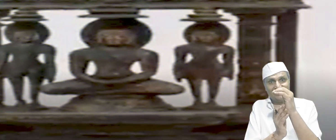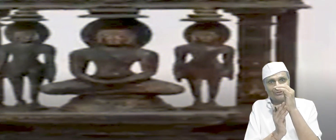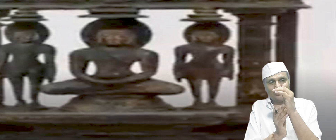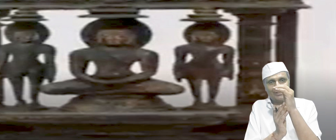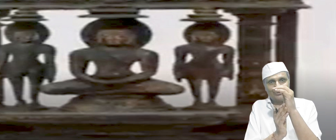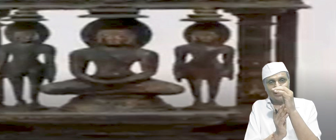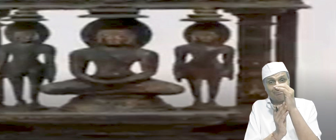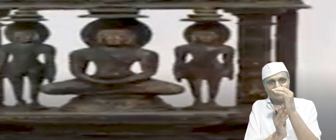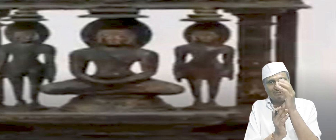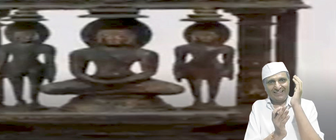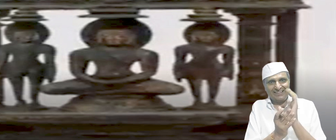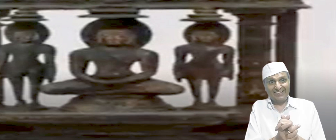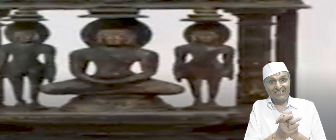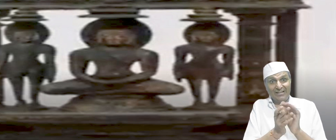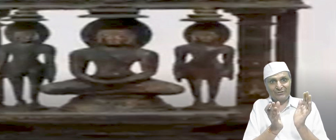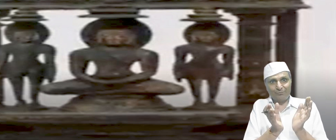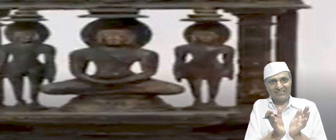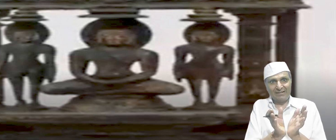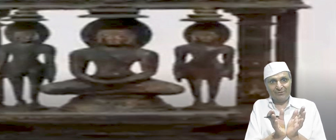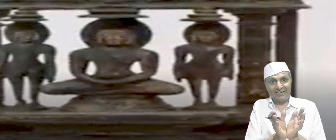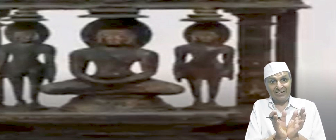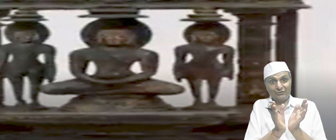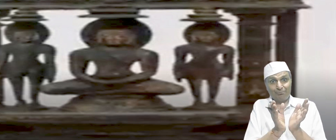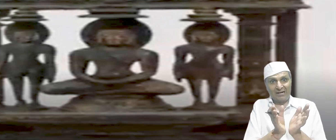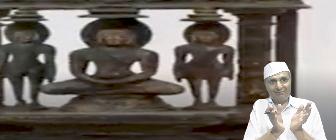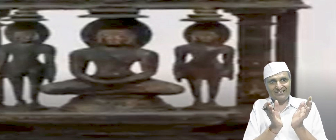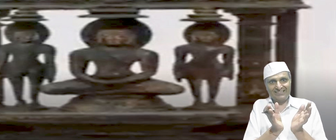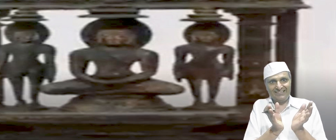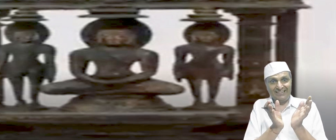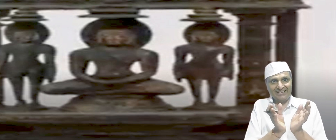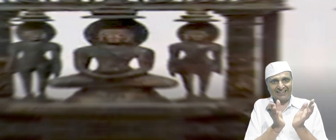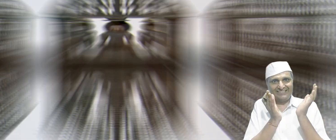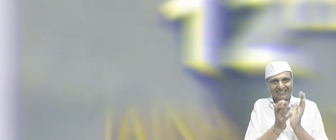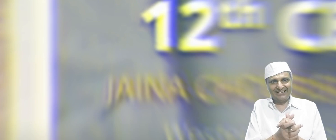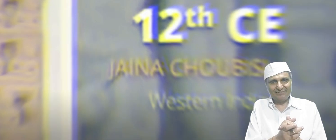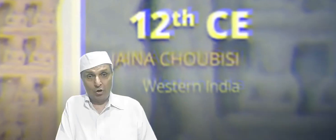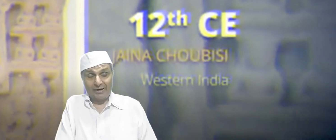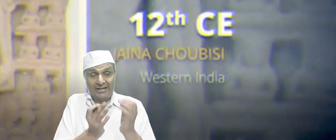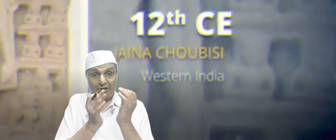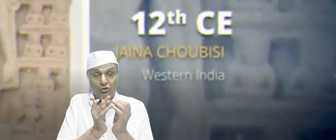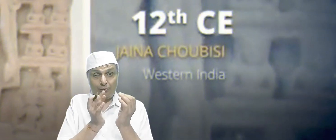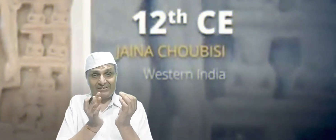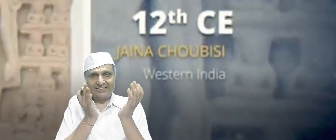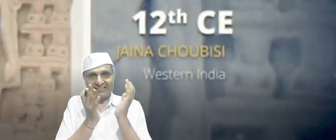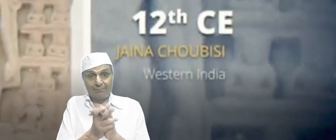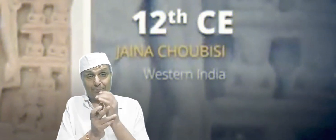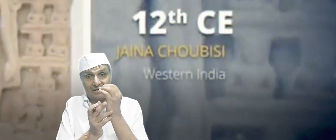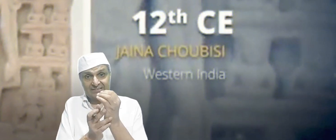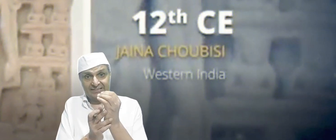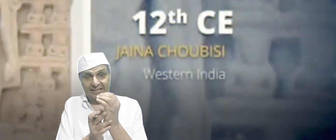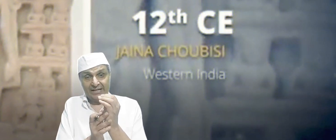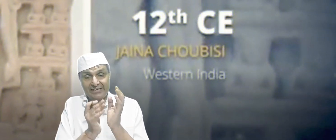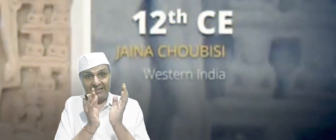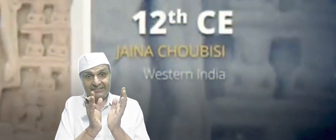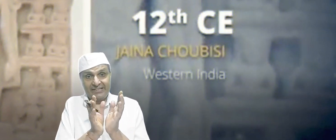ऊपर से 21 छोटे-छोटे यदि माई है यह जो पिसी हुई है जो पहली सदी डकैती और हत्या को